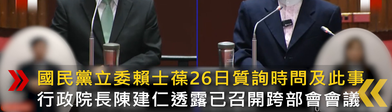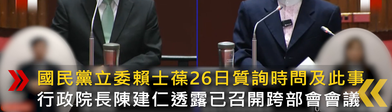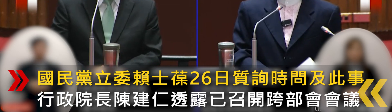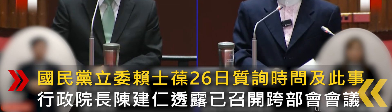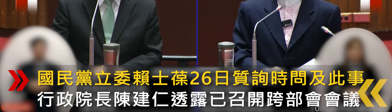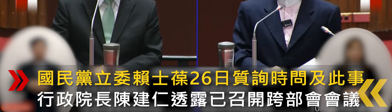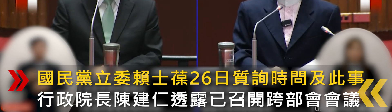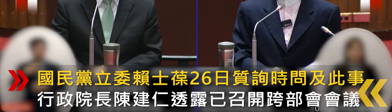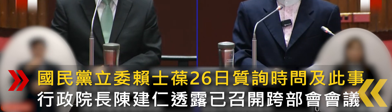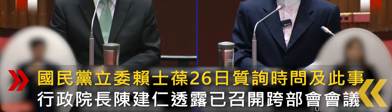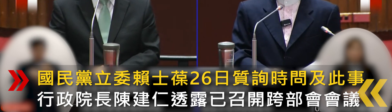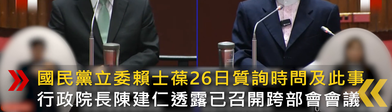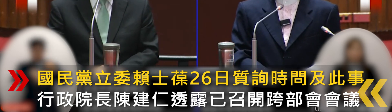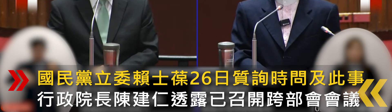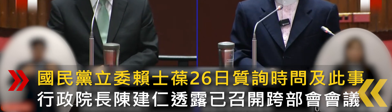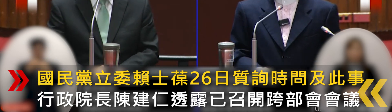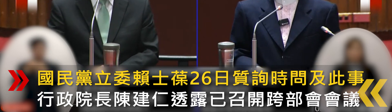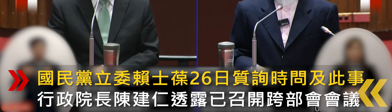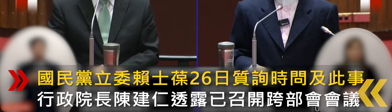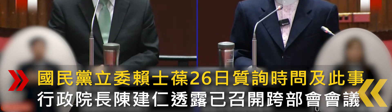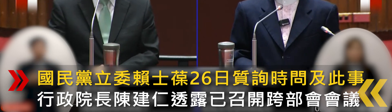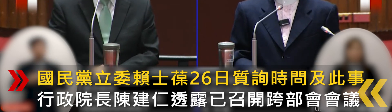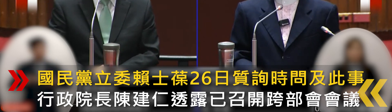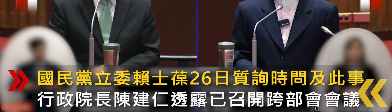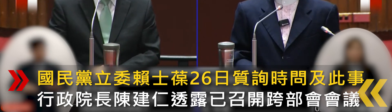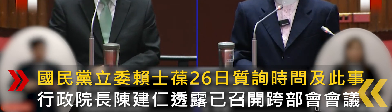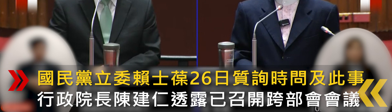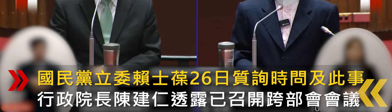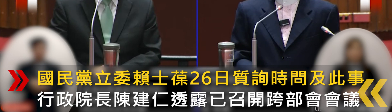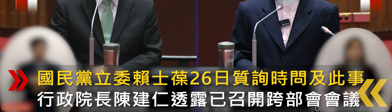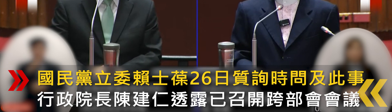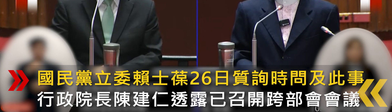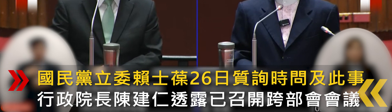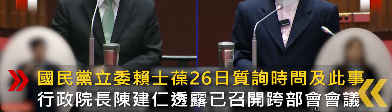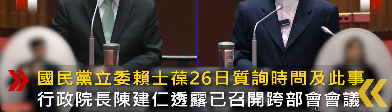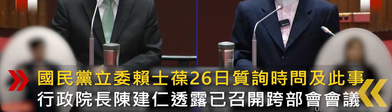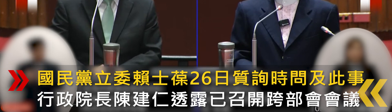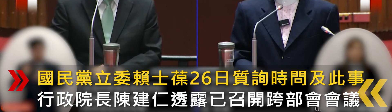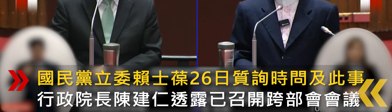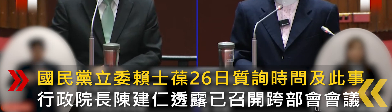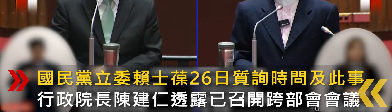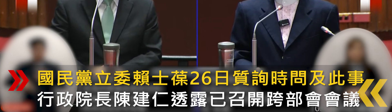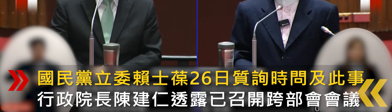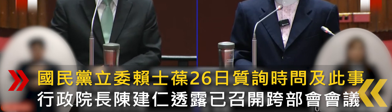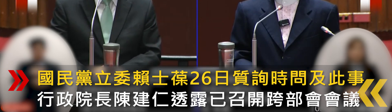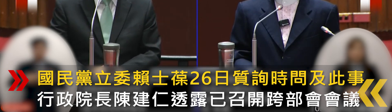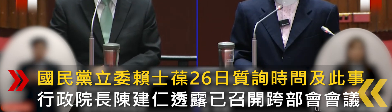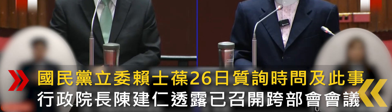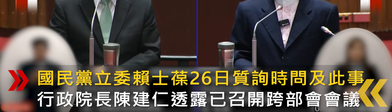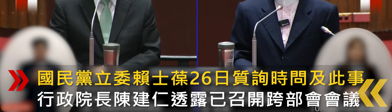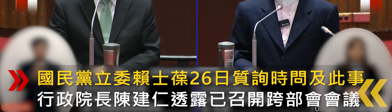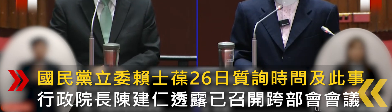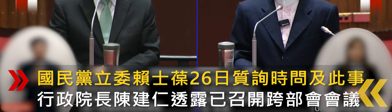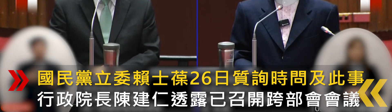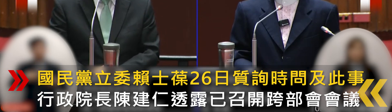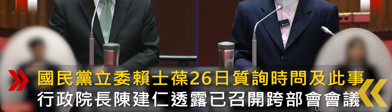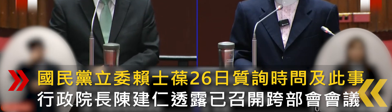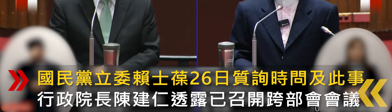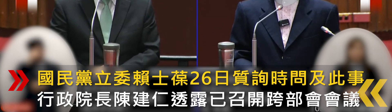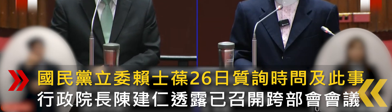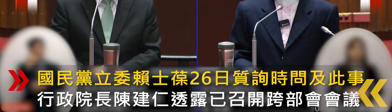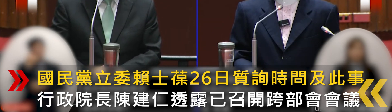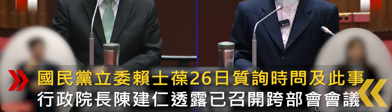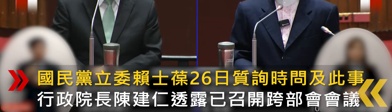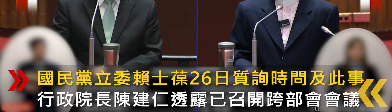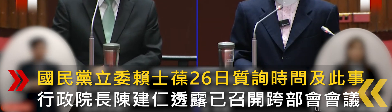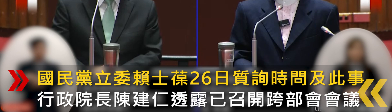跟跨部会有开过会议，那现在呢在跟民间跟企业的团体来做相关的沟通，我们也希望能